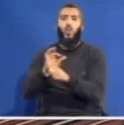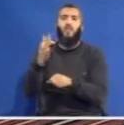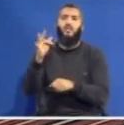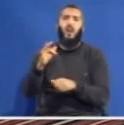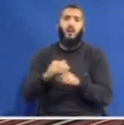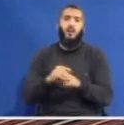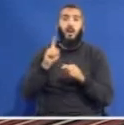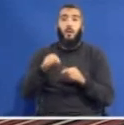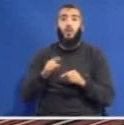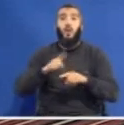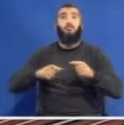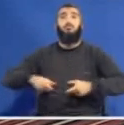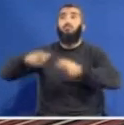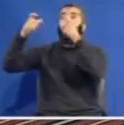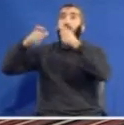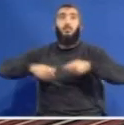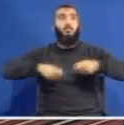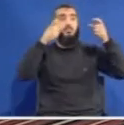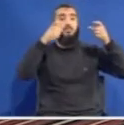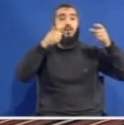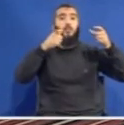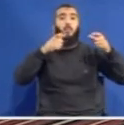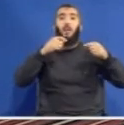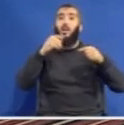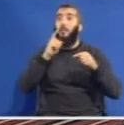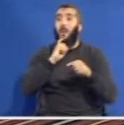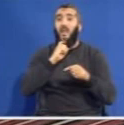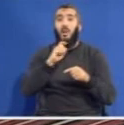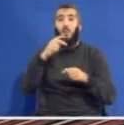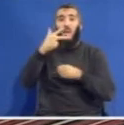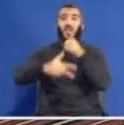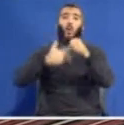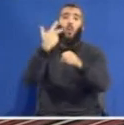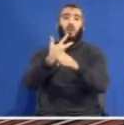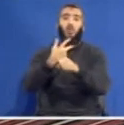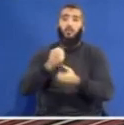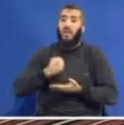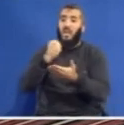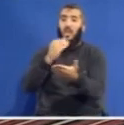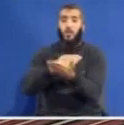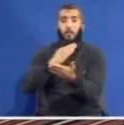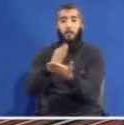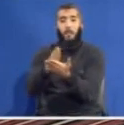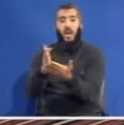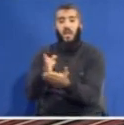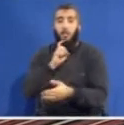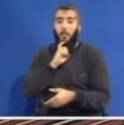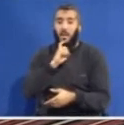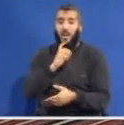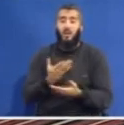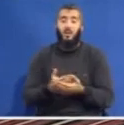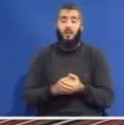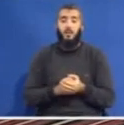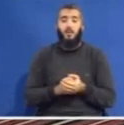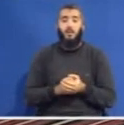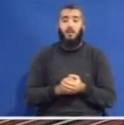هذا ذوك راهو حبس، ذوك راهو في مدة 6 سنين ما 4 سنين، وكاينين نشاق خوتو،